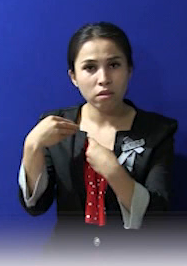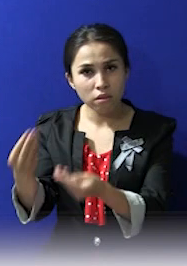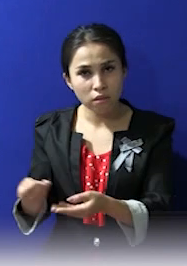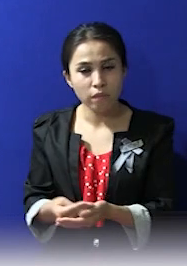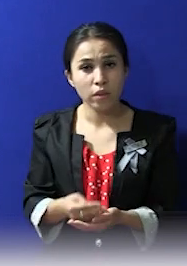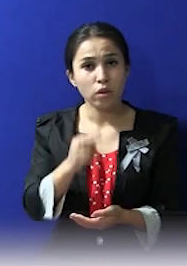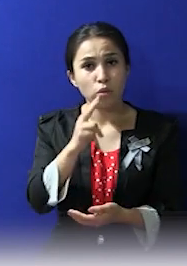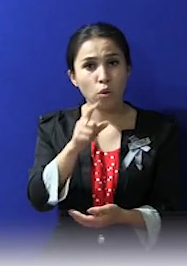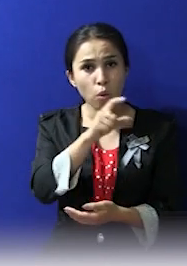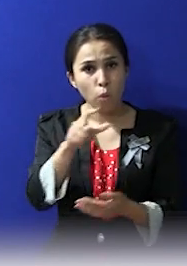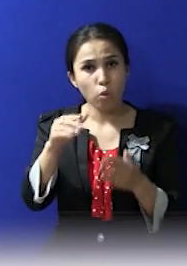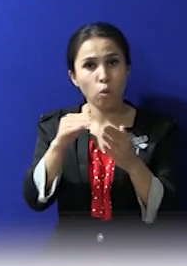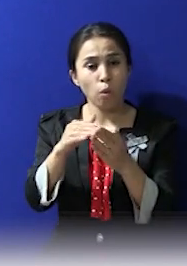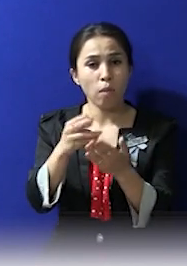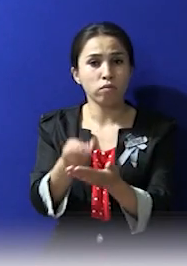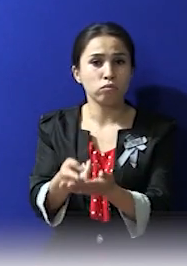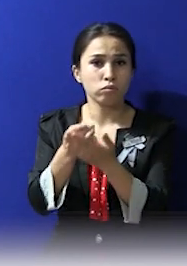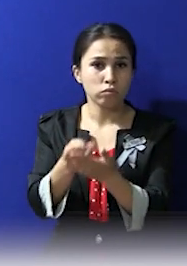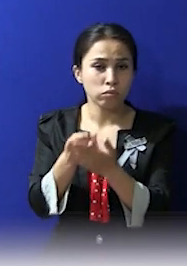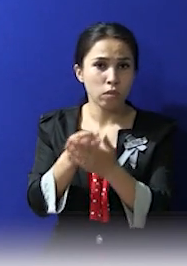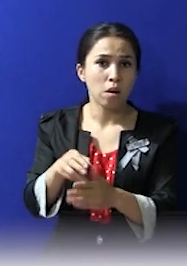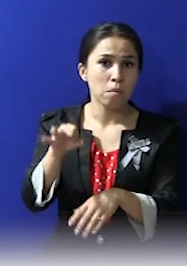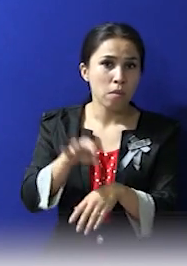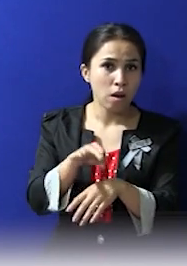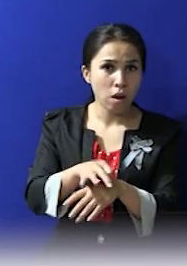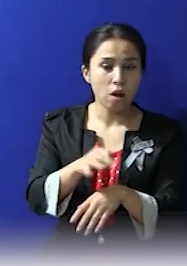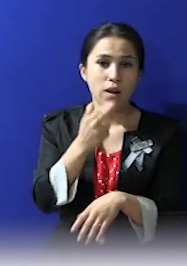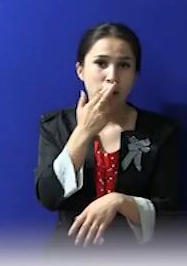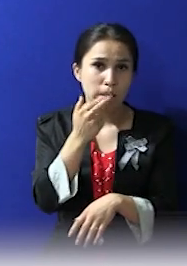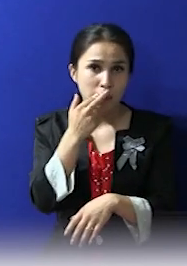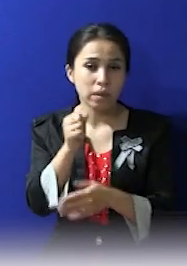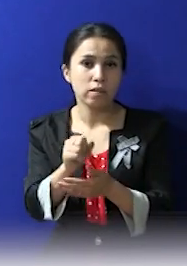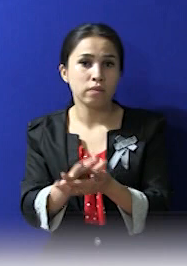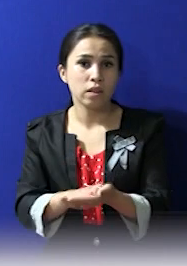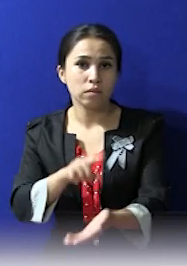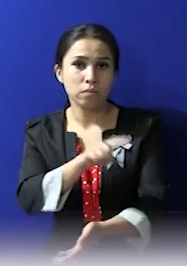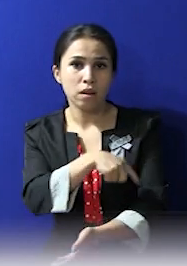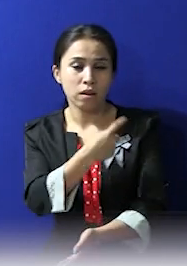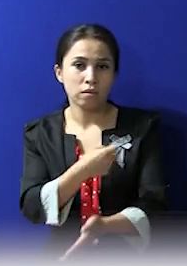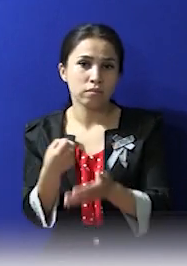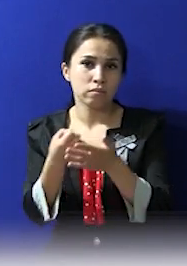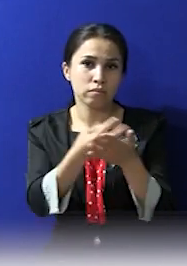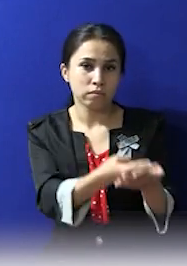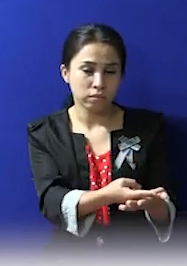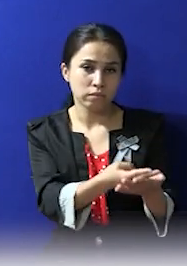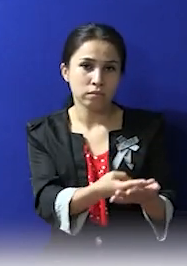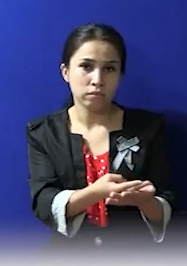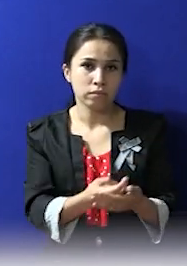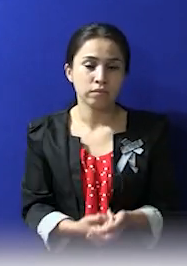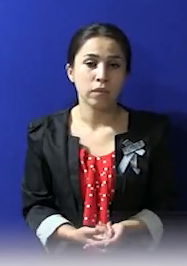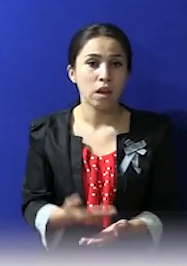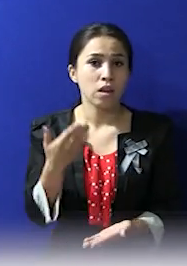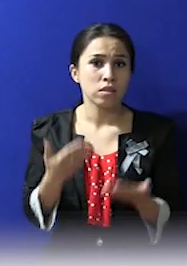возвращены в бюджет. Что касается социальных выплат, 167 тысячам 199 жителям выплачено